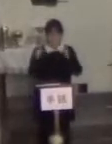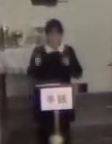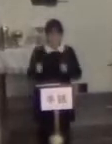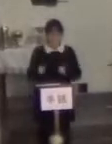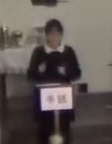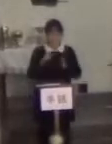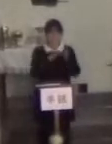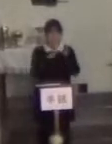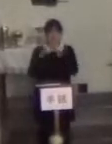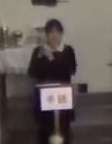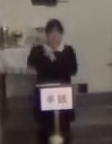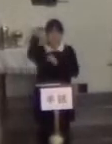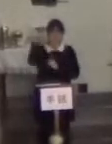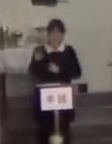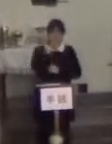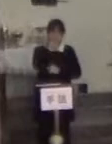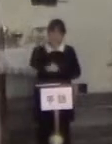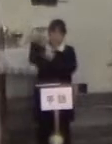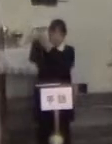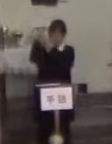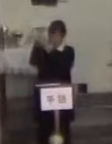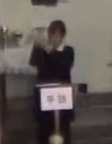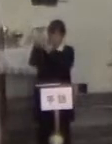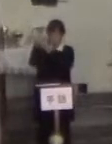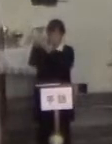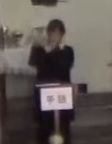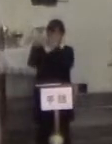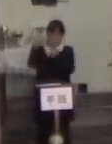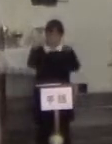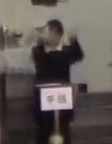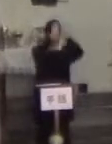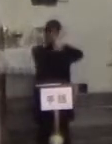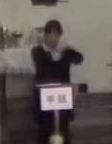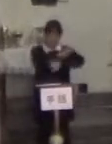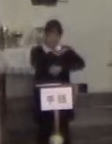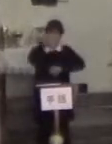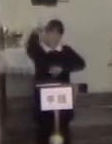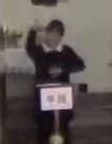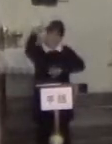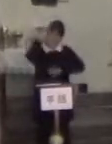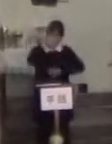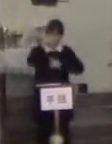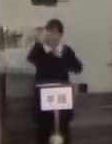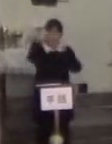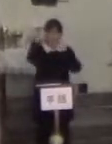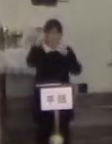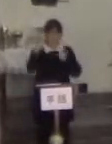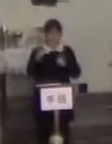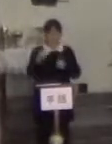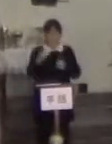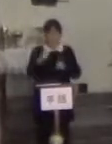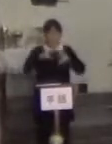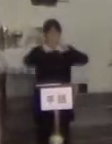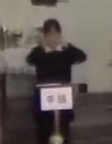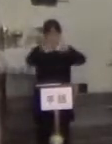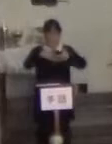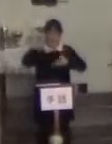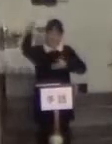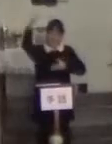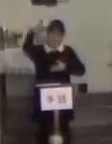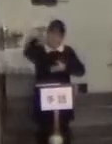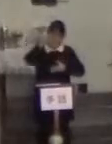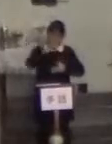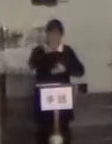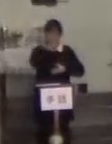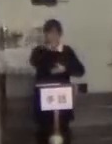イエス・キリスト、彼こそ暗闇の中に輝いた光、世界を照らす